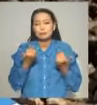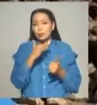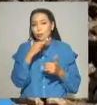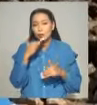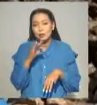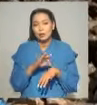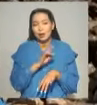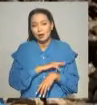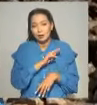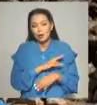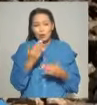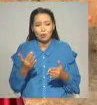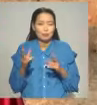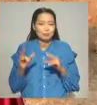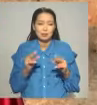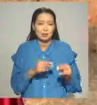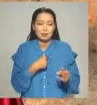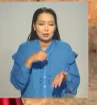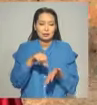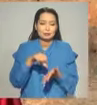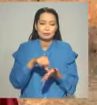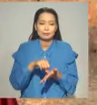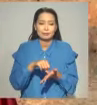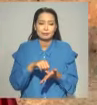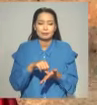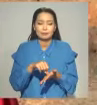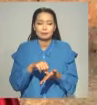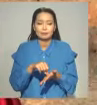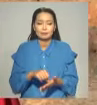работы. Я рад быть частью этого.